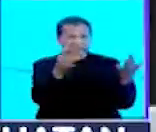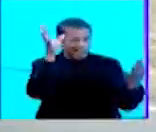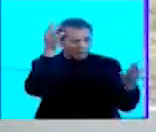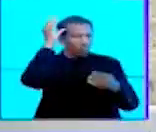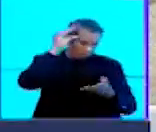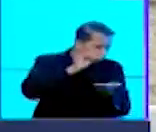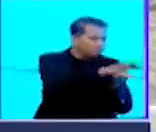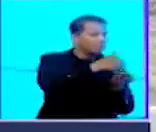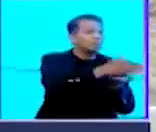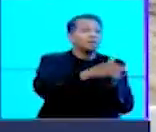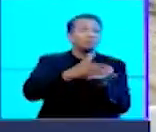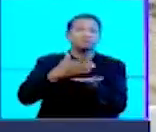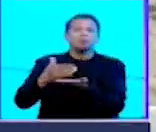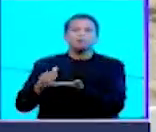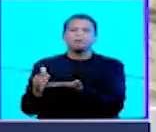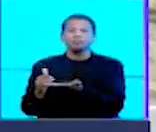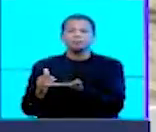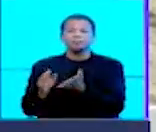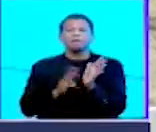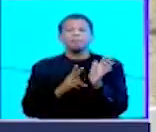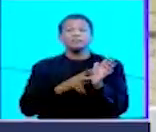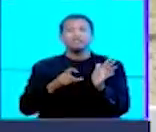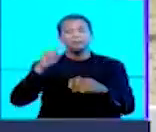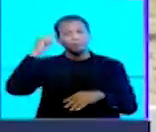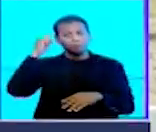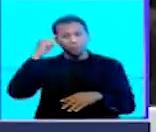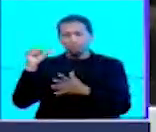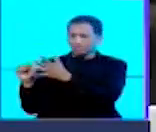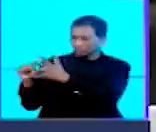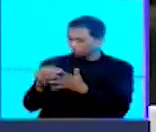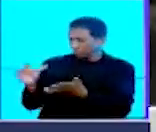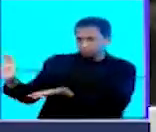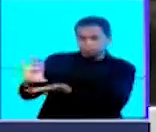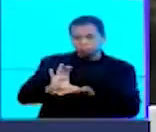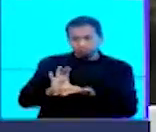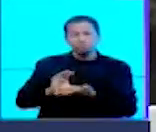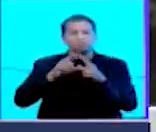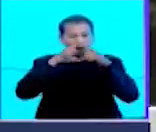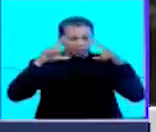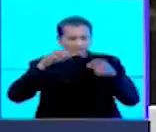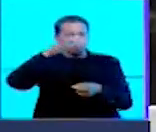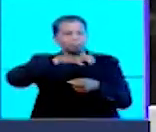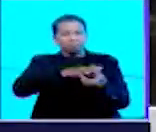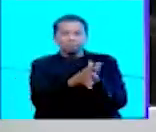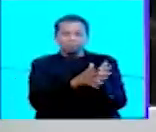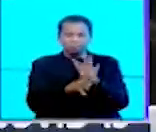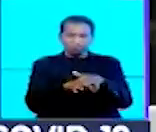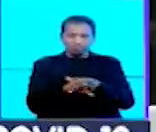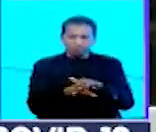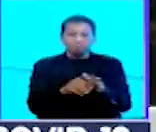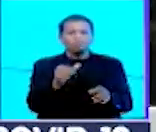ada bantuan dari MNC Peduli yang berwujud masker, hand sanitizer, juga minuman